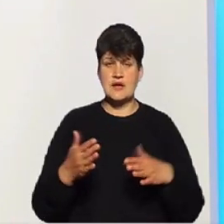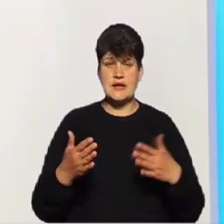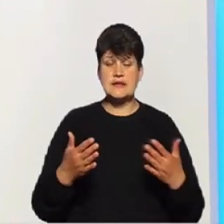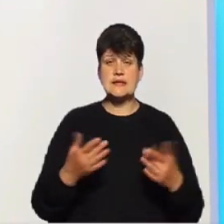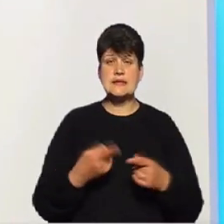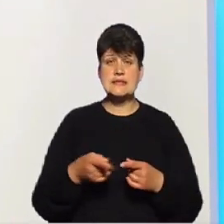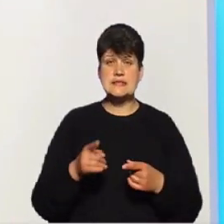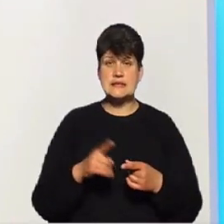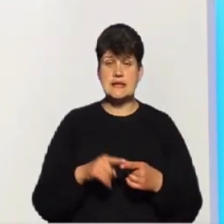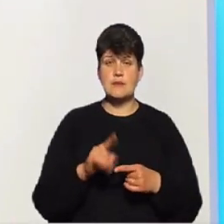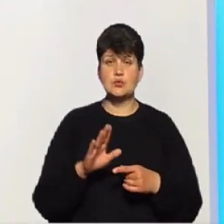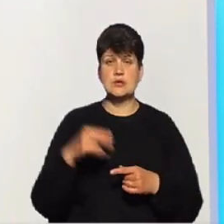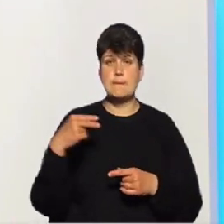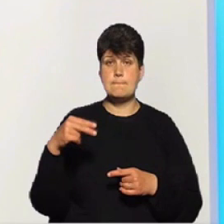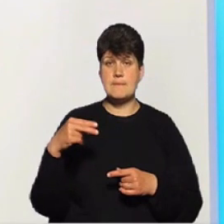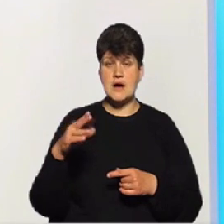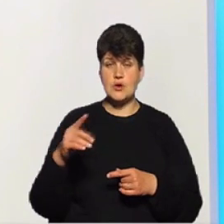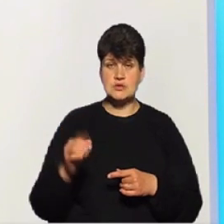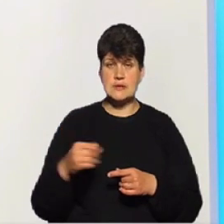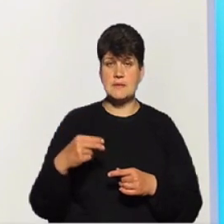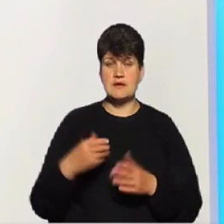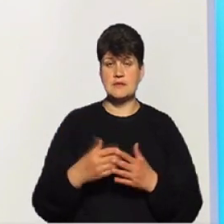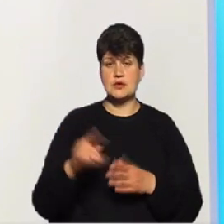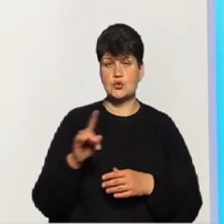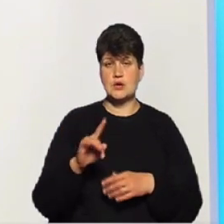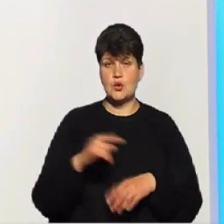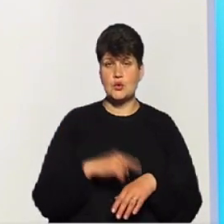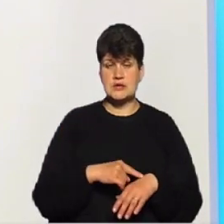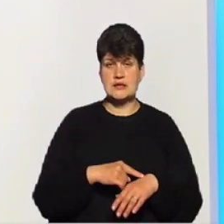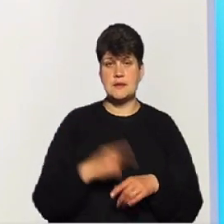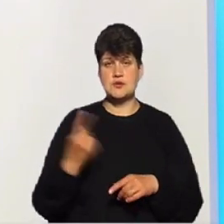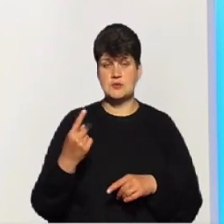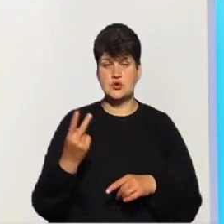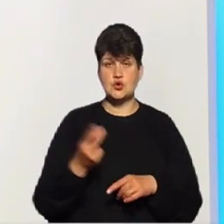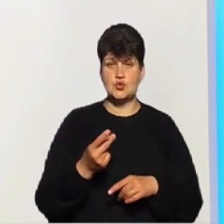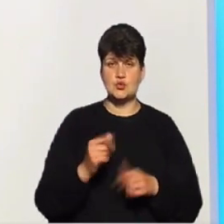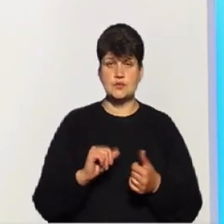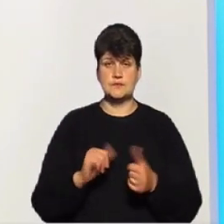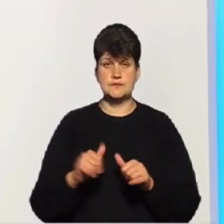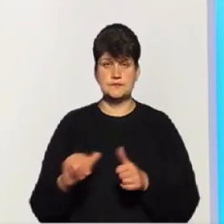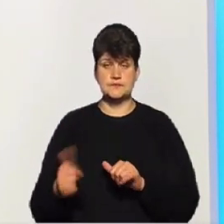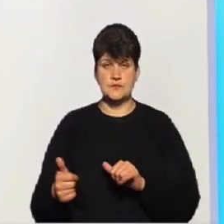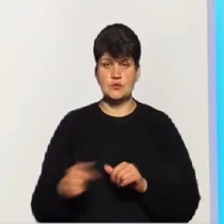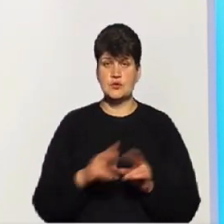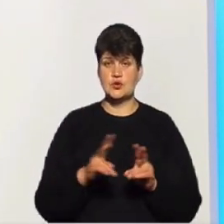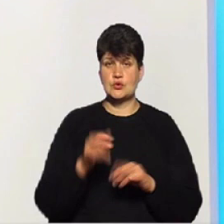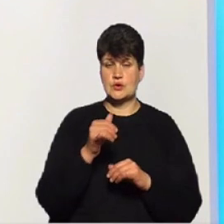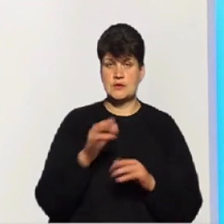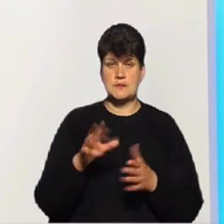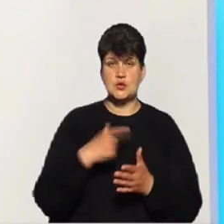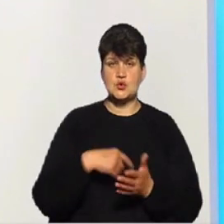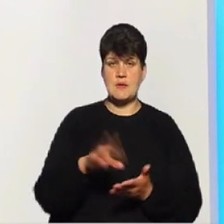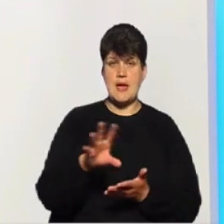там буде пауза, перерва приблизно годину між першою і другою сесією, щоб ніхто там не виніс, не міг собі переписати